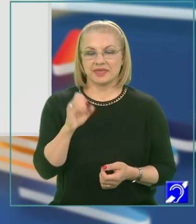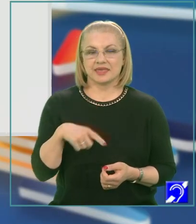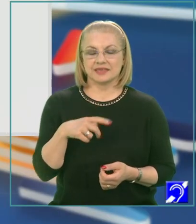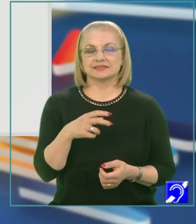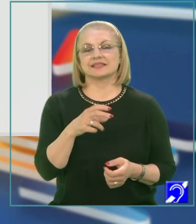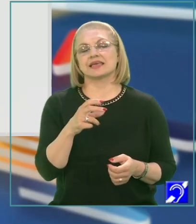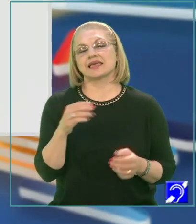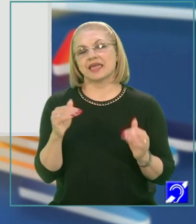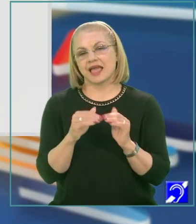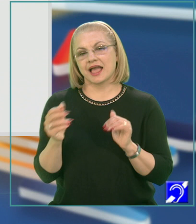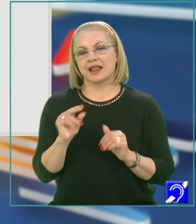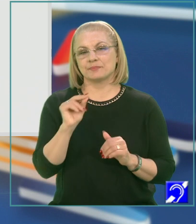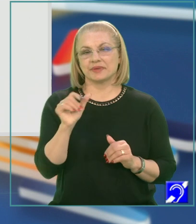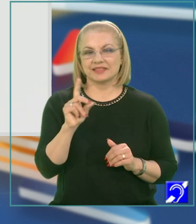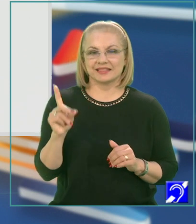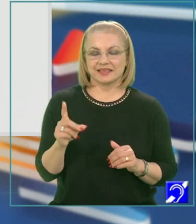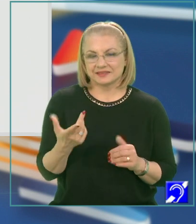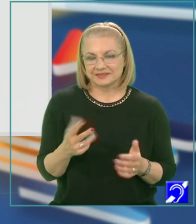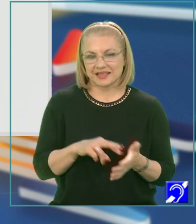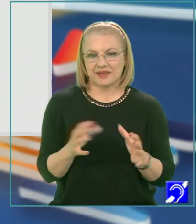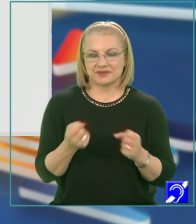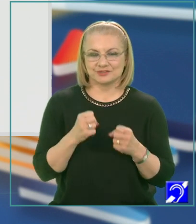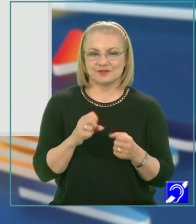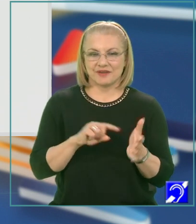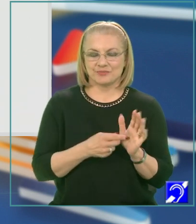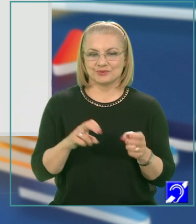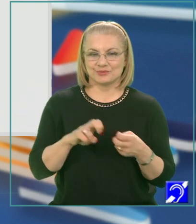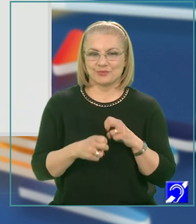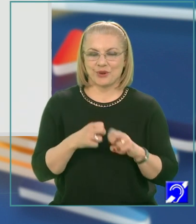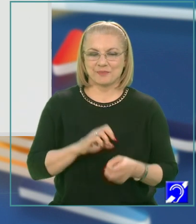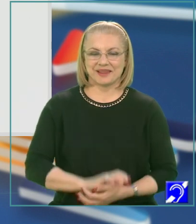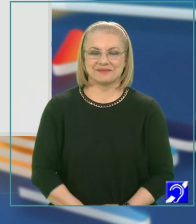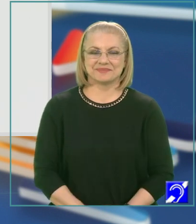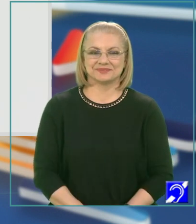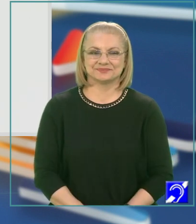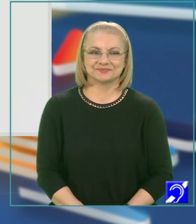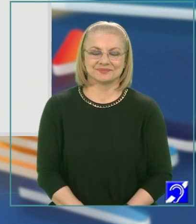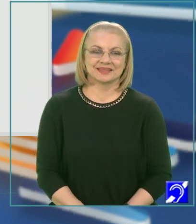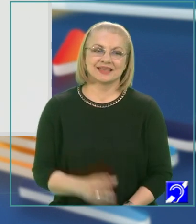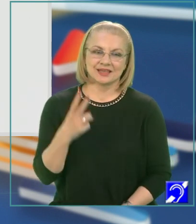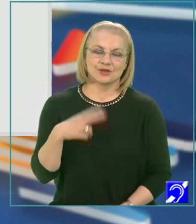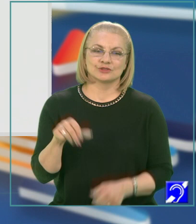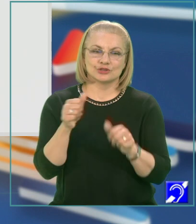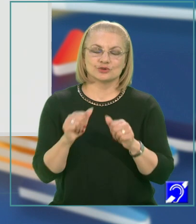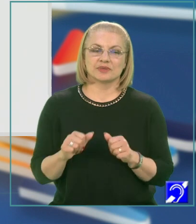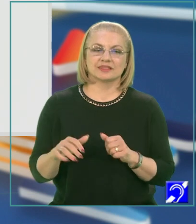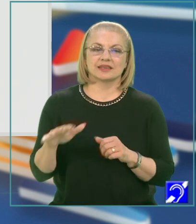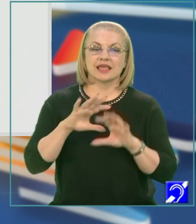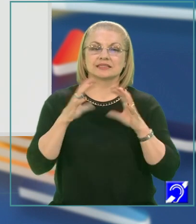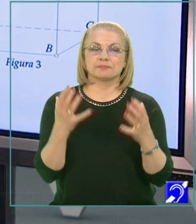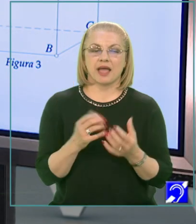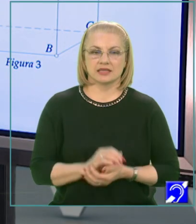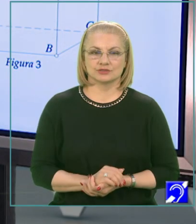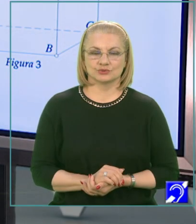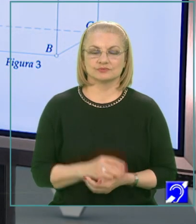cu PD și am rezolvat și acest punct al problemei. Trecem la problema de geometrie în spațiu.